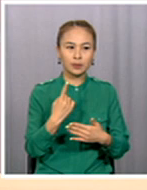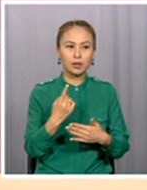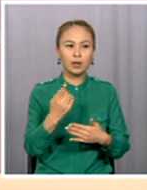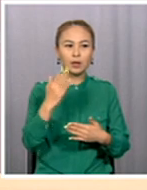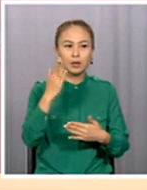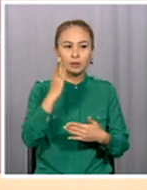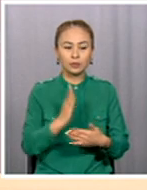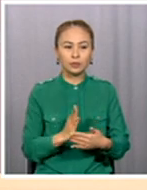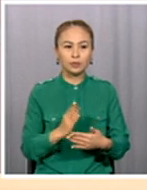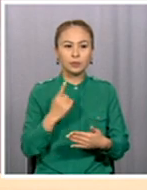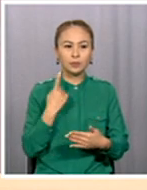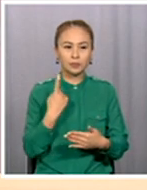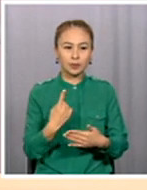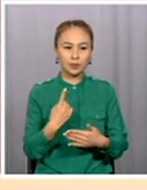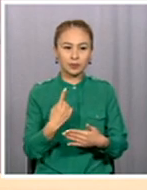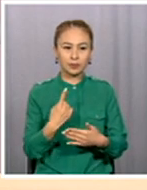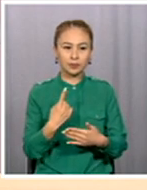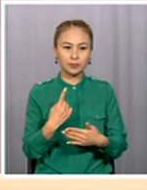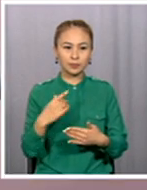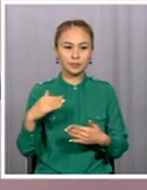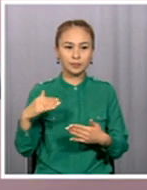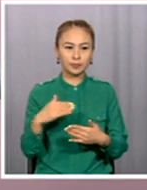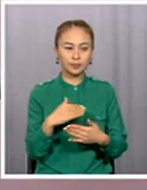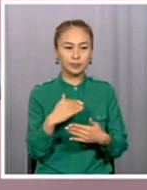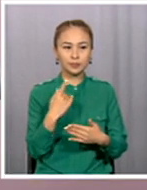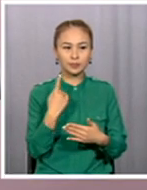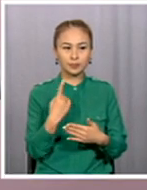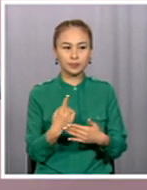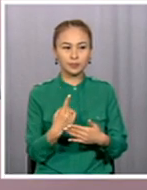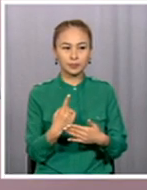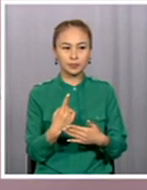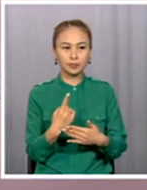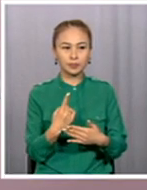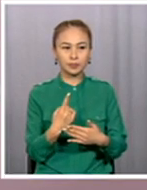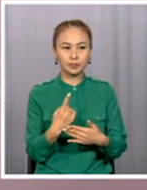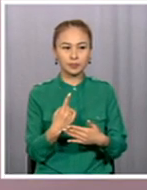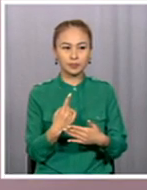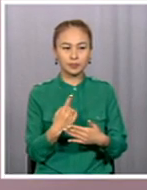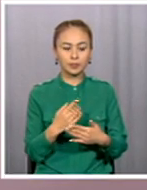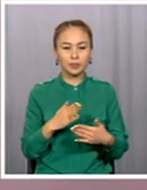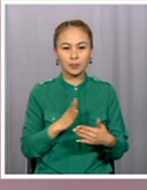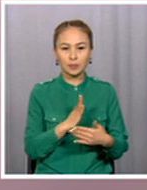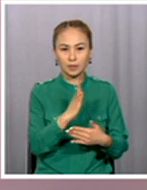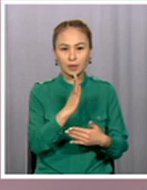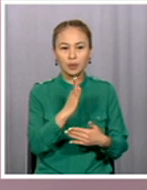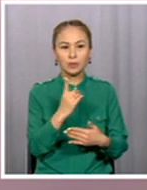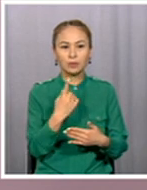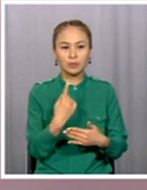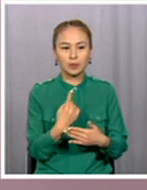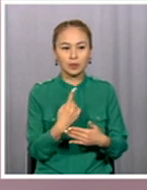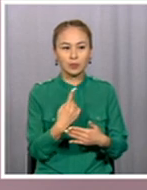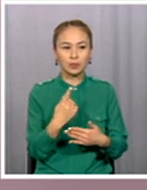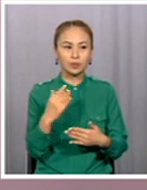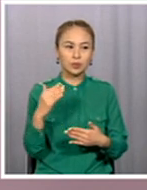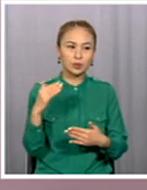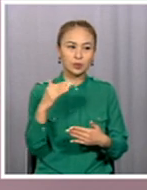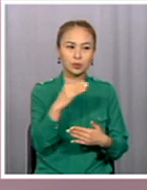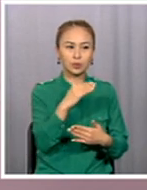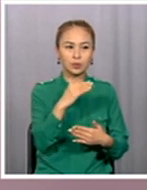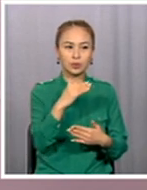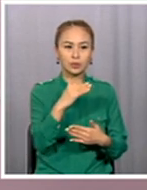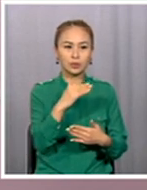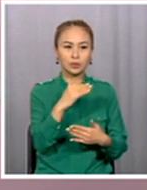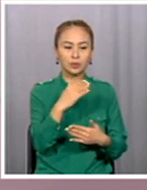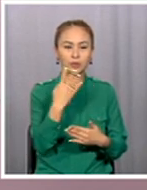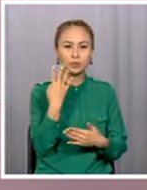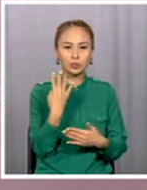солға, бір тор көз төмен, бір тор көз солға, бір тор көз жоғары, төрт